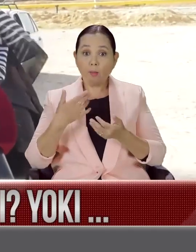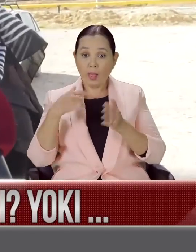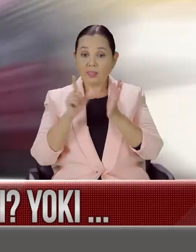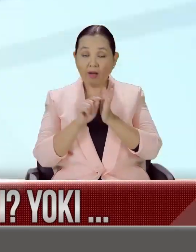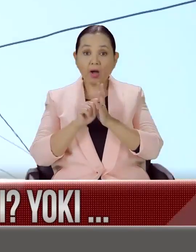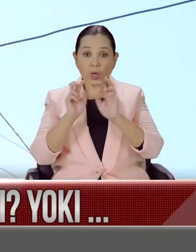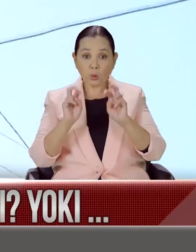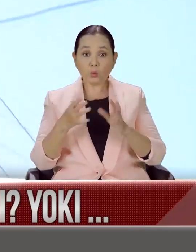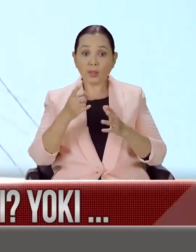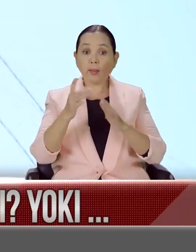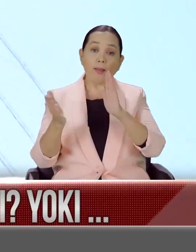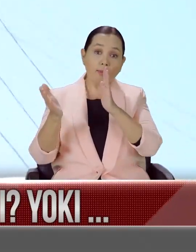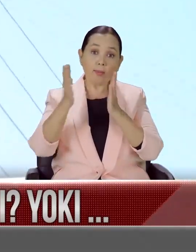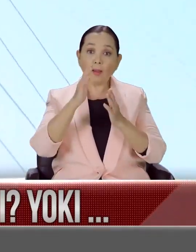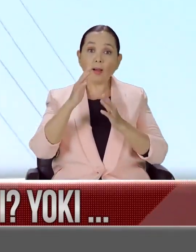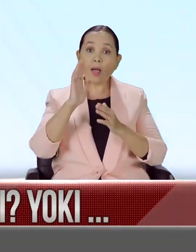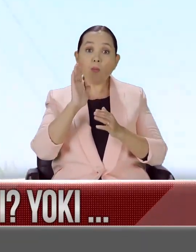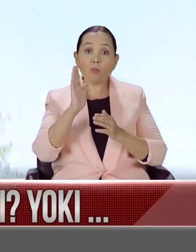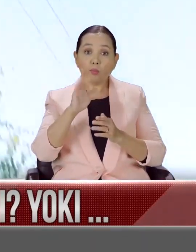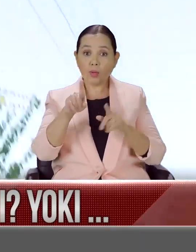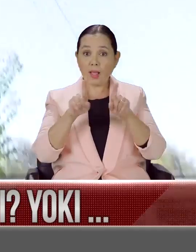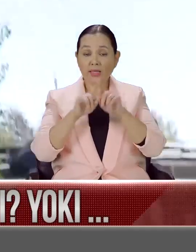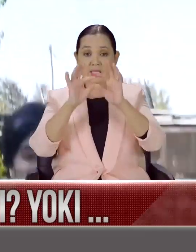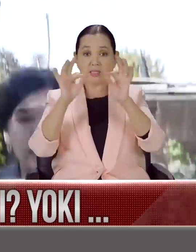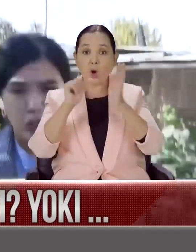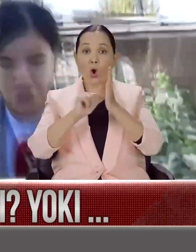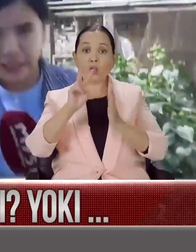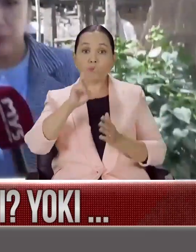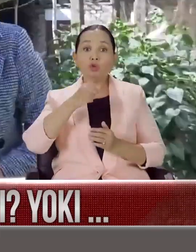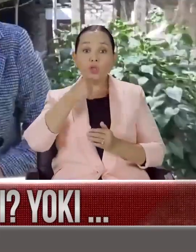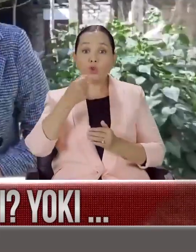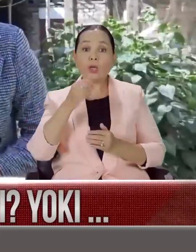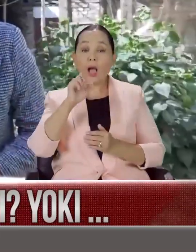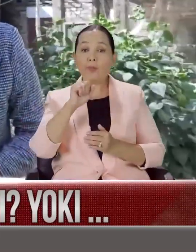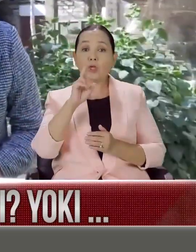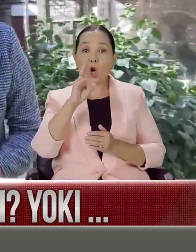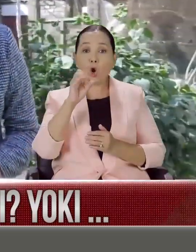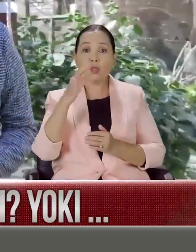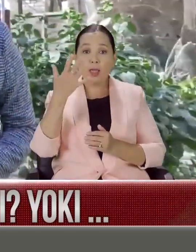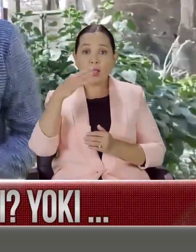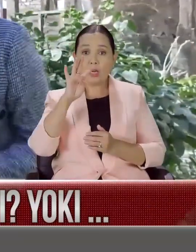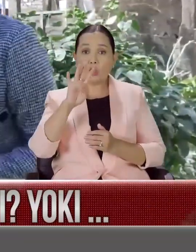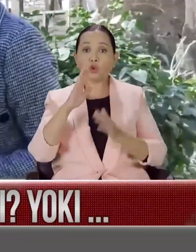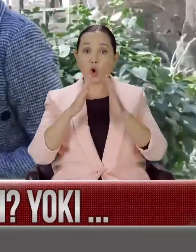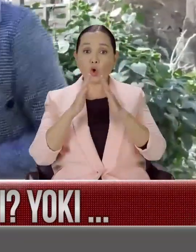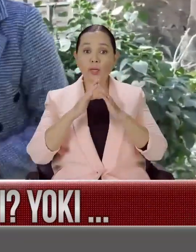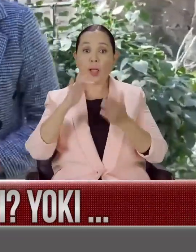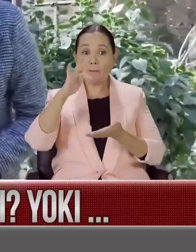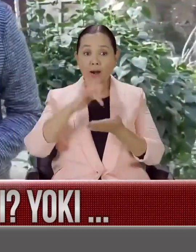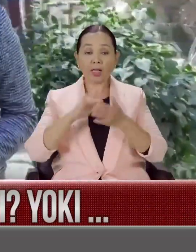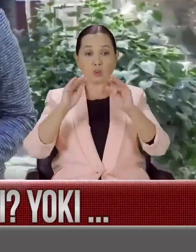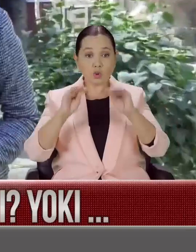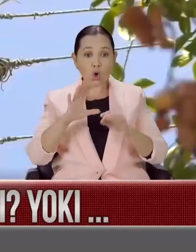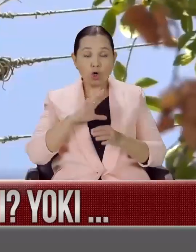nafaqat o'tirgan bo'lsa. Mana bu yiqilay deyotgan elektr simyog'och taxminan 62 yoshda, Abdulla Qodiriy ko'chasi 54-inchi xonadonning qoq